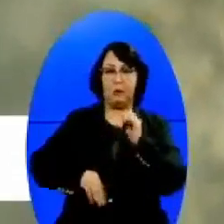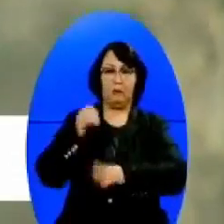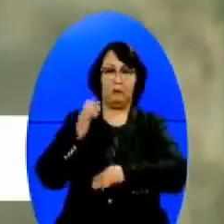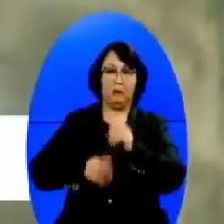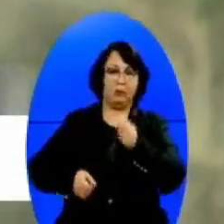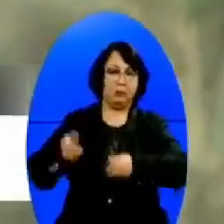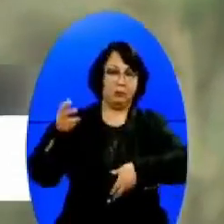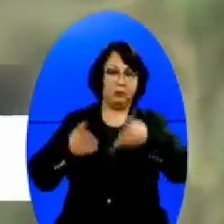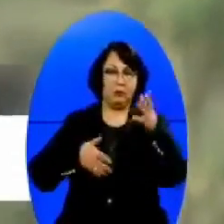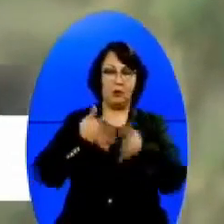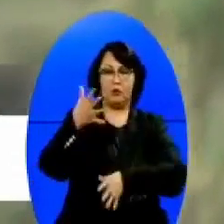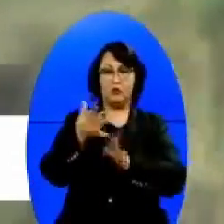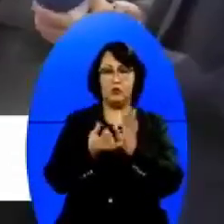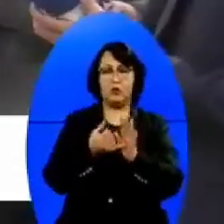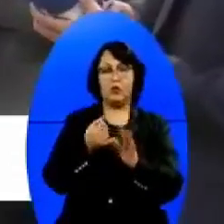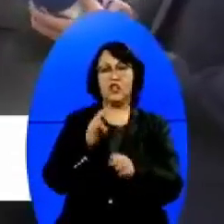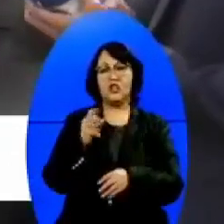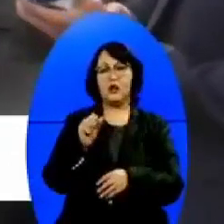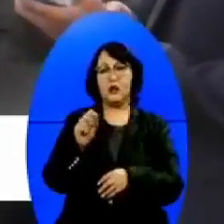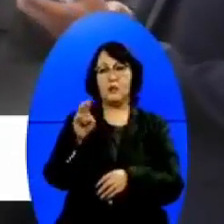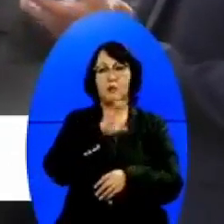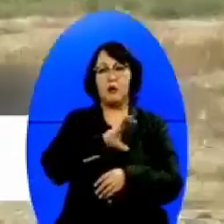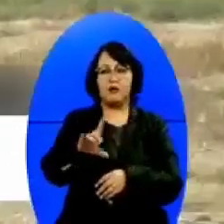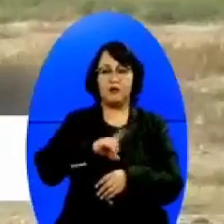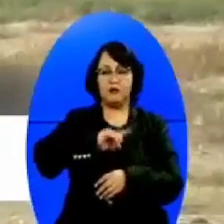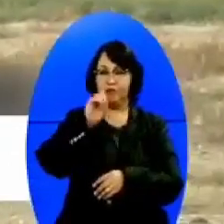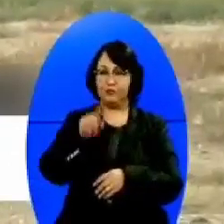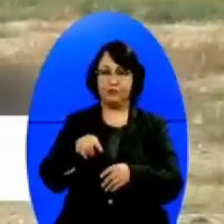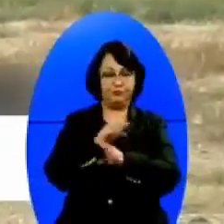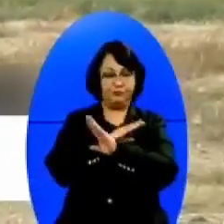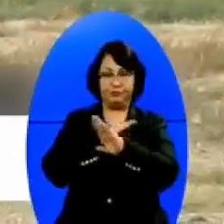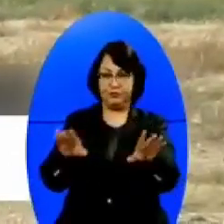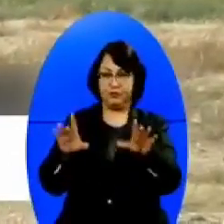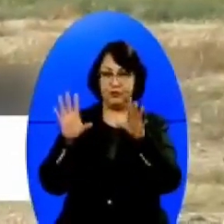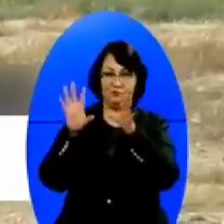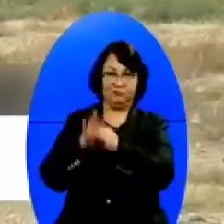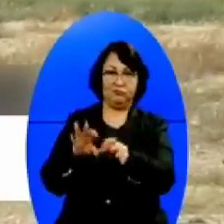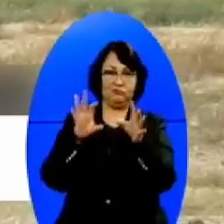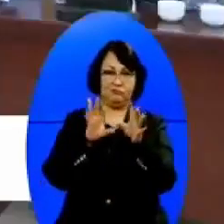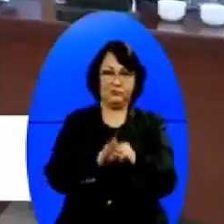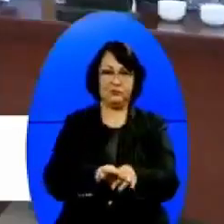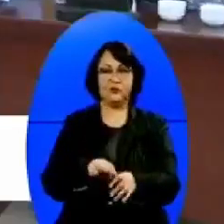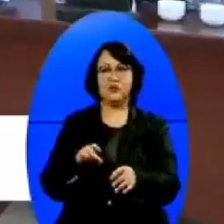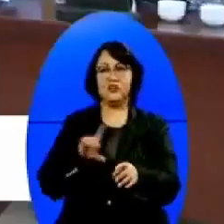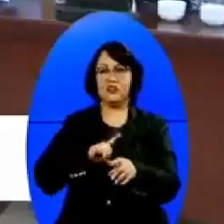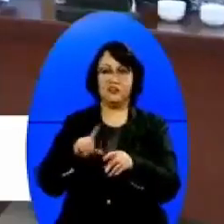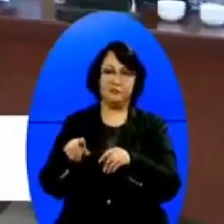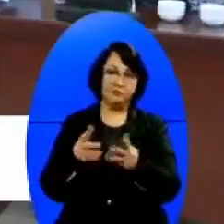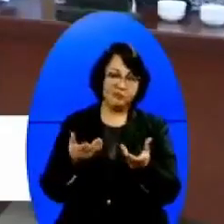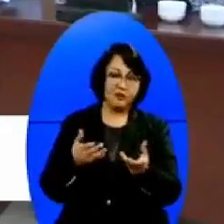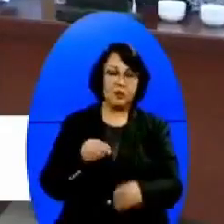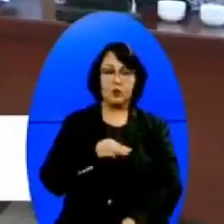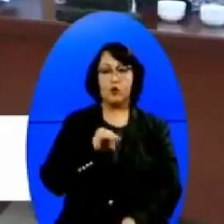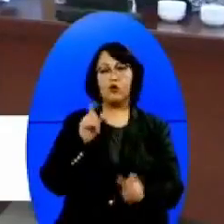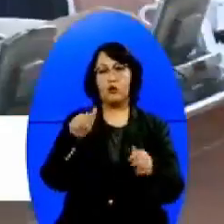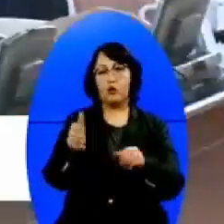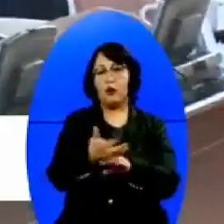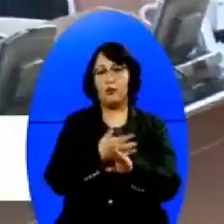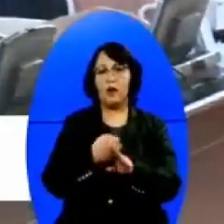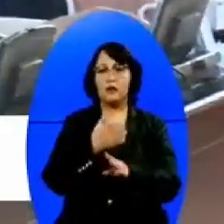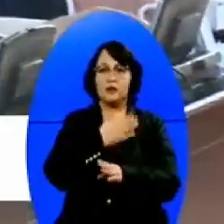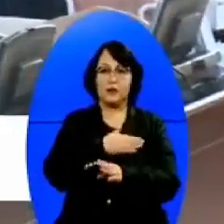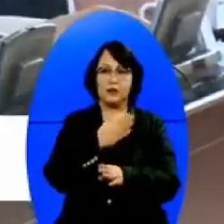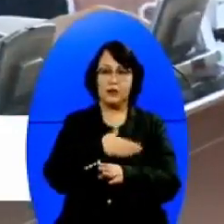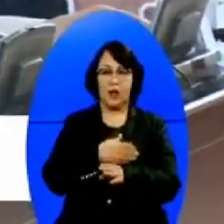иргэн аж ахуйн нэгжийн тусгай зөвшөөрлүүдийг цуцалсан. Мөн туулгалыг тусгай хамгаалалтанд авах хуулийн төслийг боловсруулж, голыг хамгаалах цагдаатай